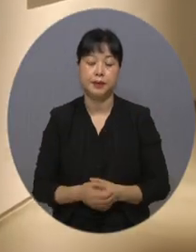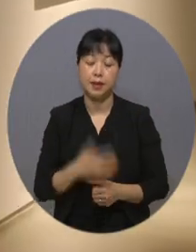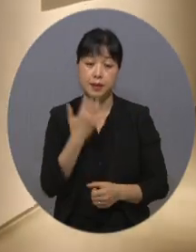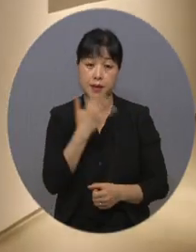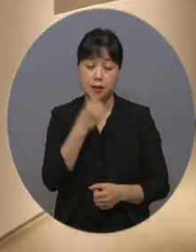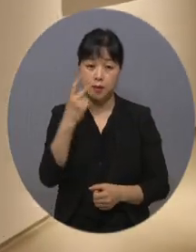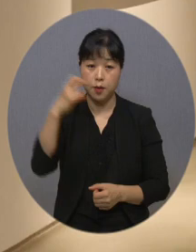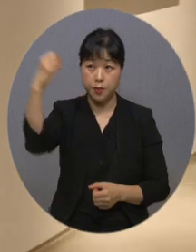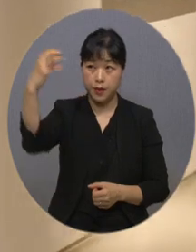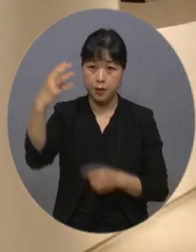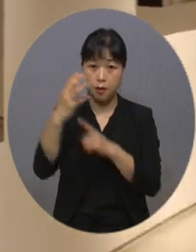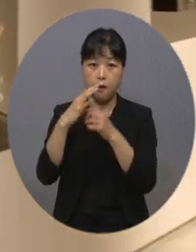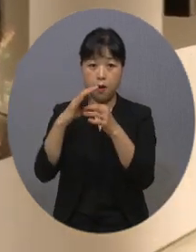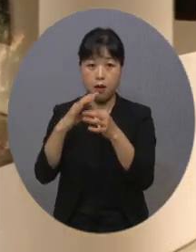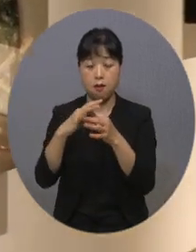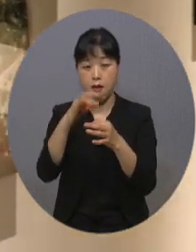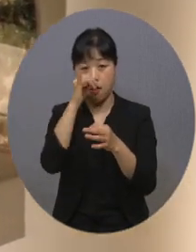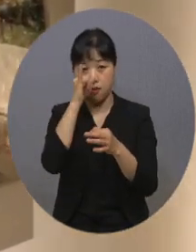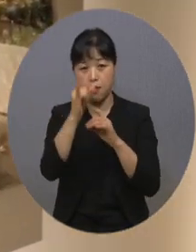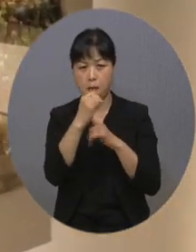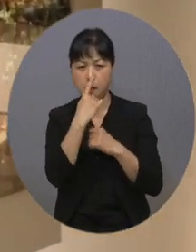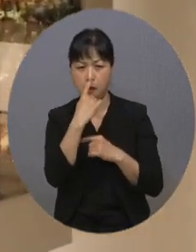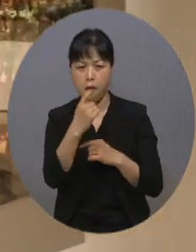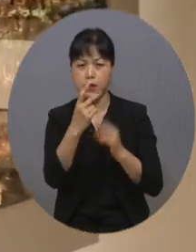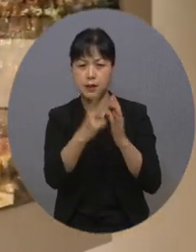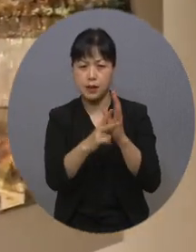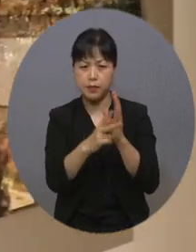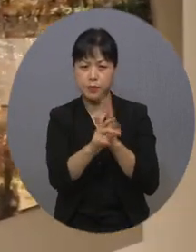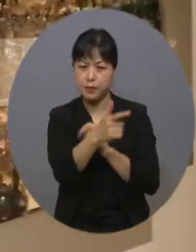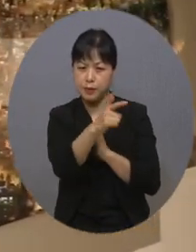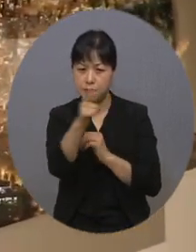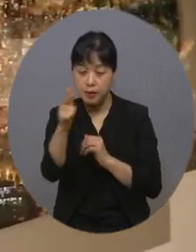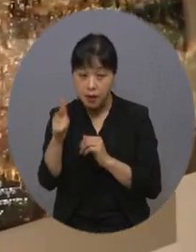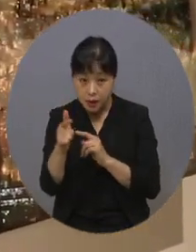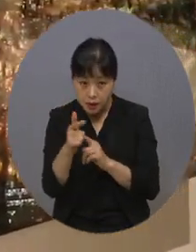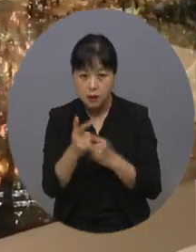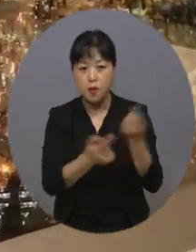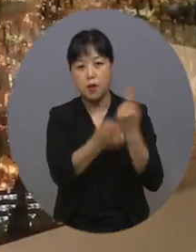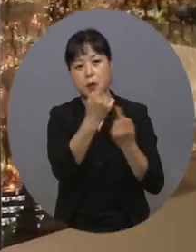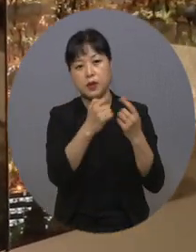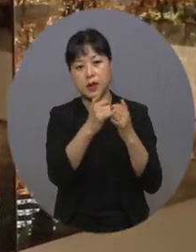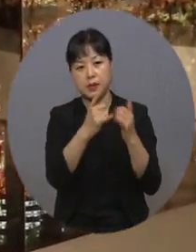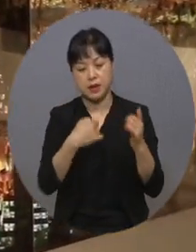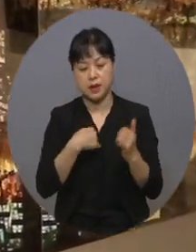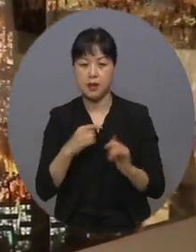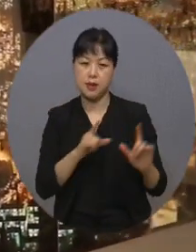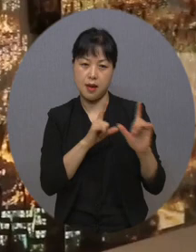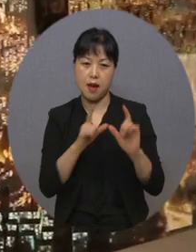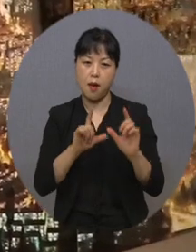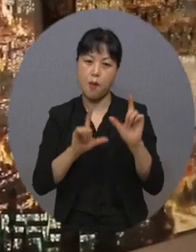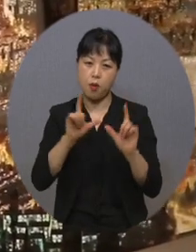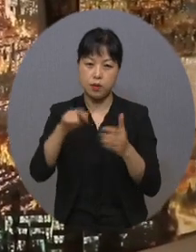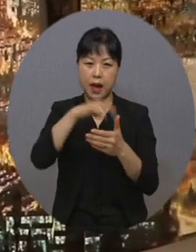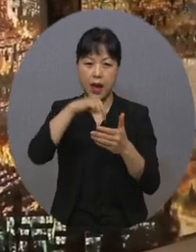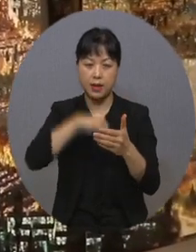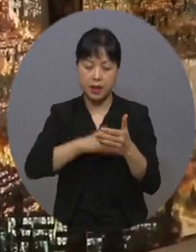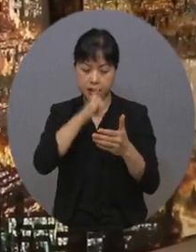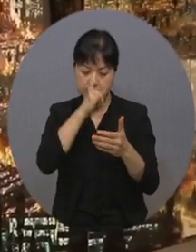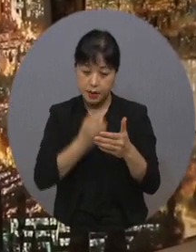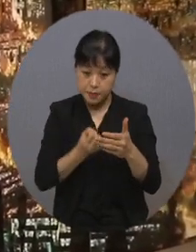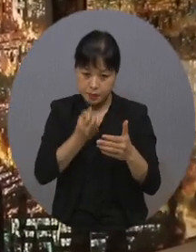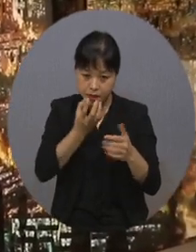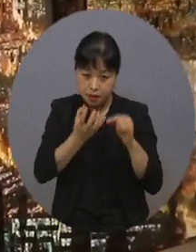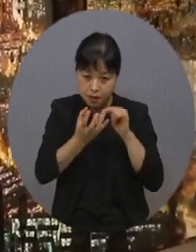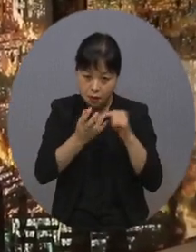빛을 다른 인상적인 작품들은 관람객들에게 저마다의 삶의 모습 속에 존재하는 기체 의미가 무엇인지